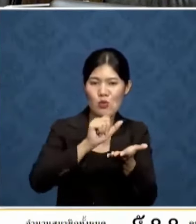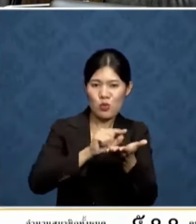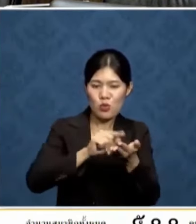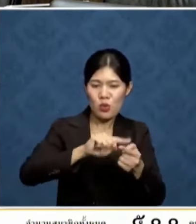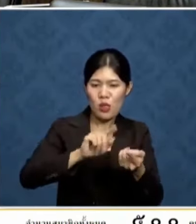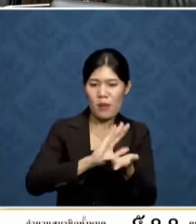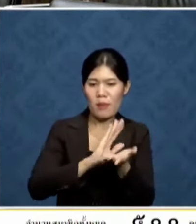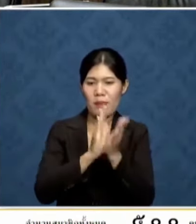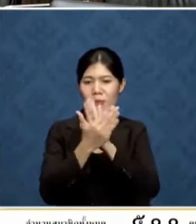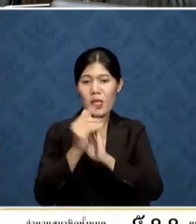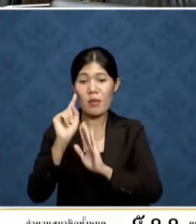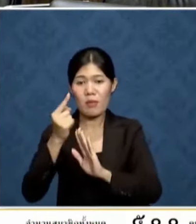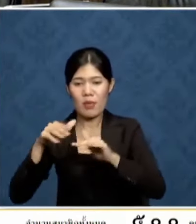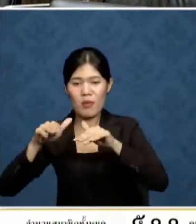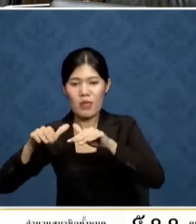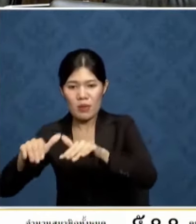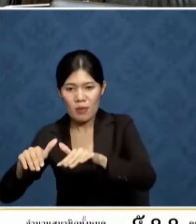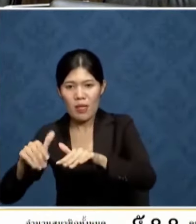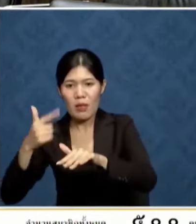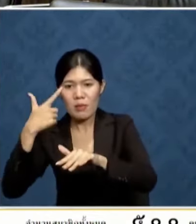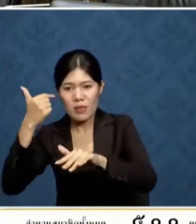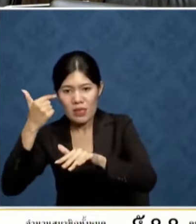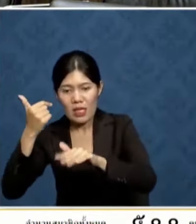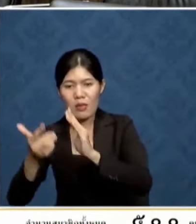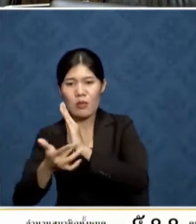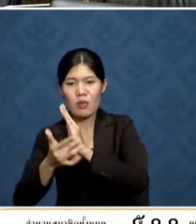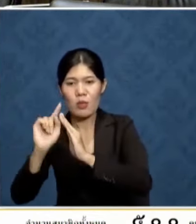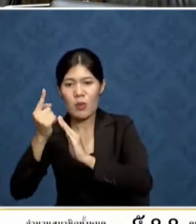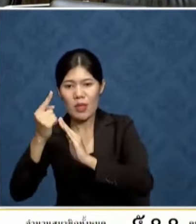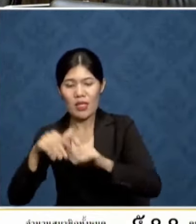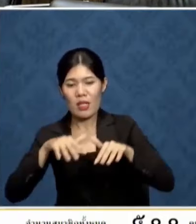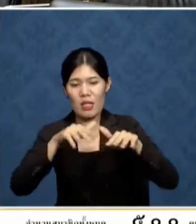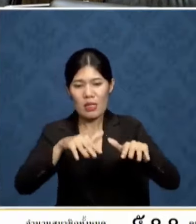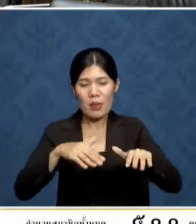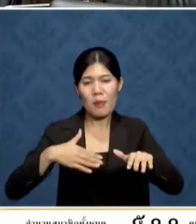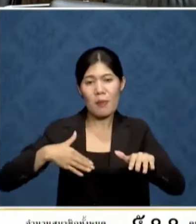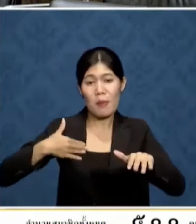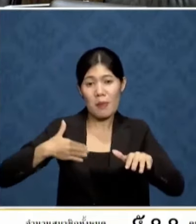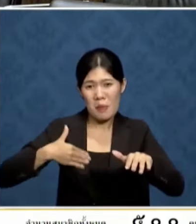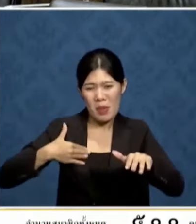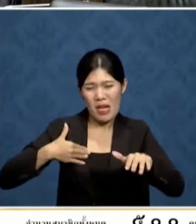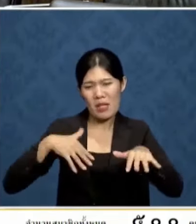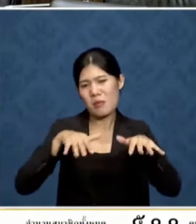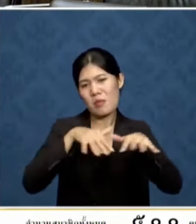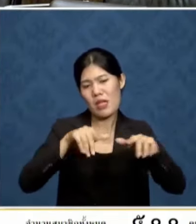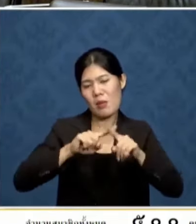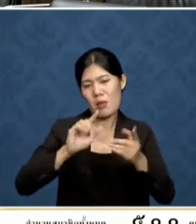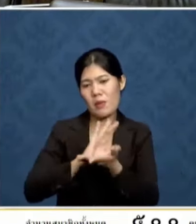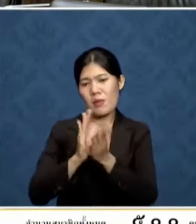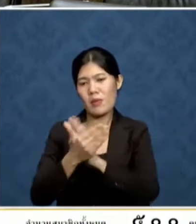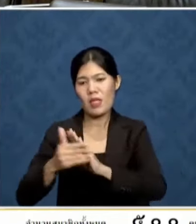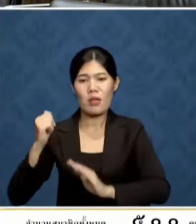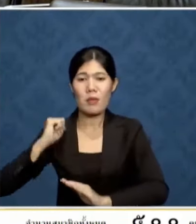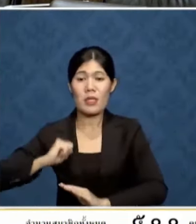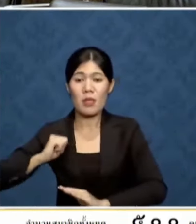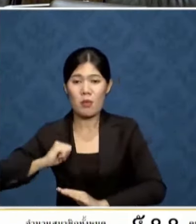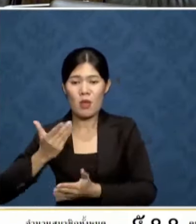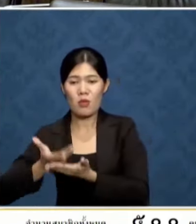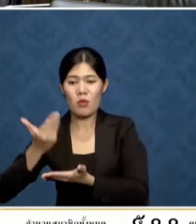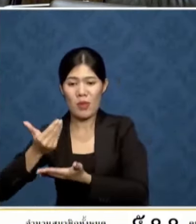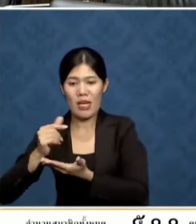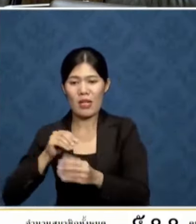เย็บผ้าไ Endได้มยใช้สกิลที่สูงขึ้นครับจากแค่เย็บผ้าโหลมาเป็นเย็บกระเป๋าราคาแพงแล้วกจายของเหล่านี้ไปสู่ท้องถิ่น